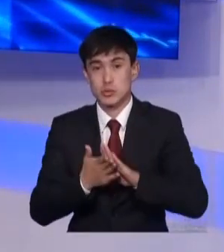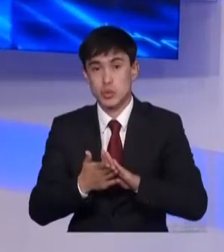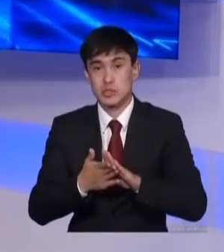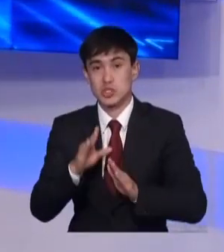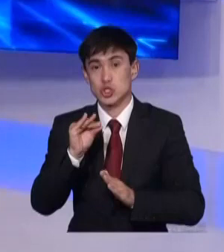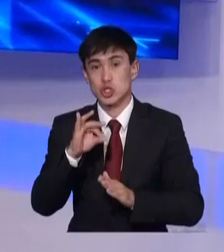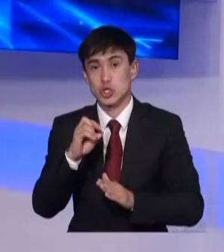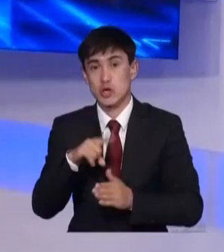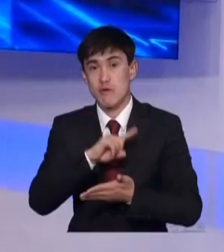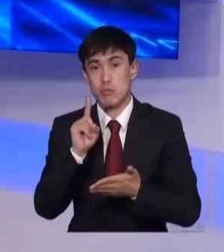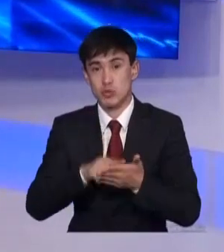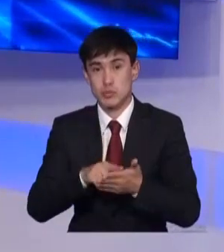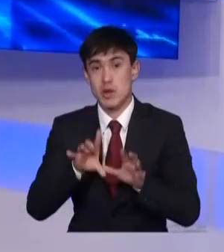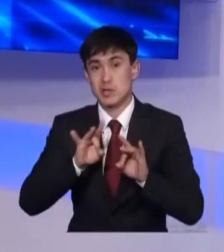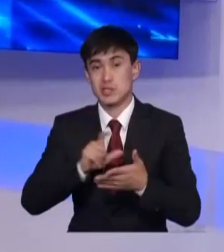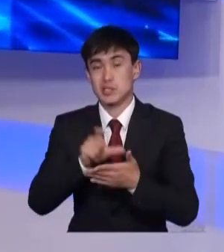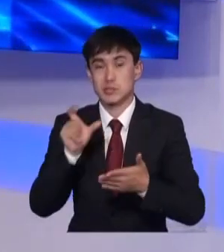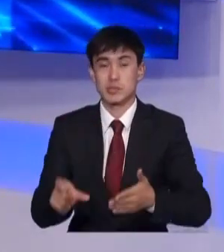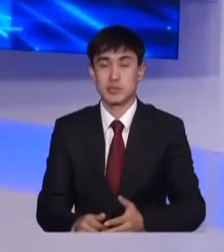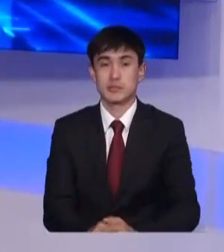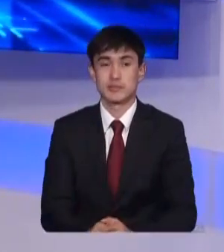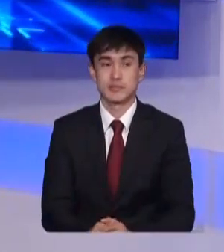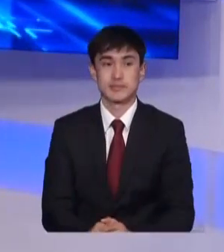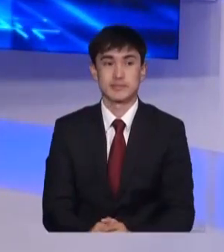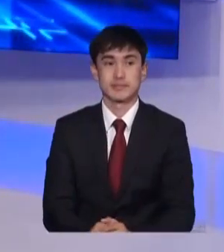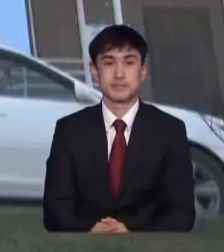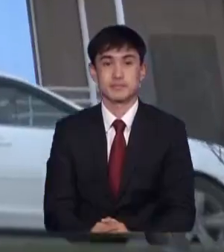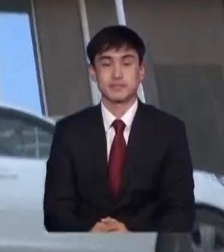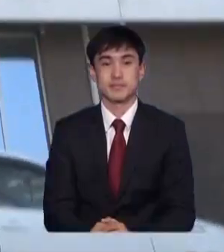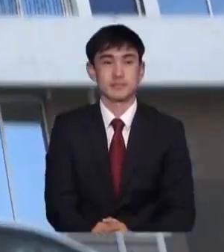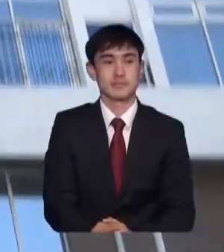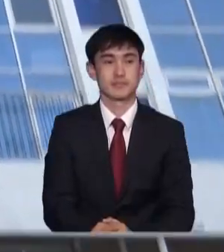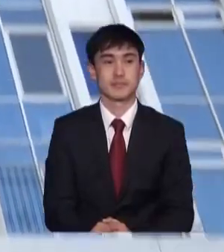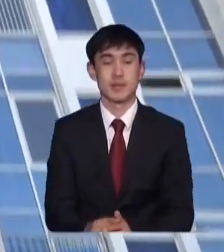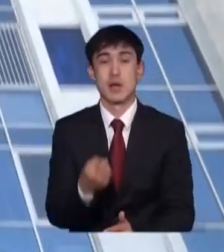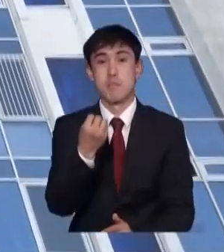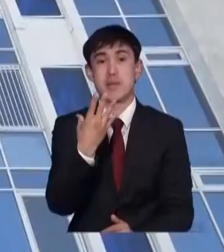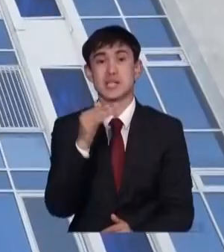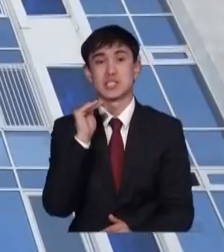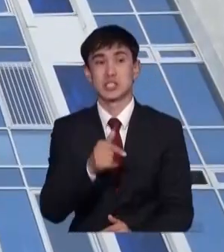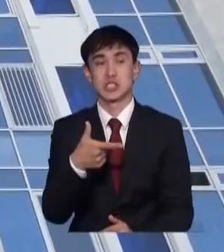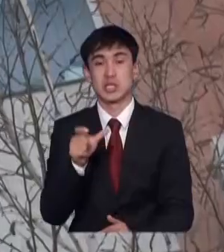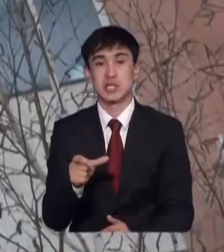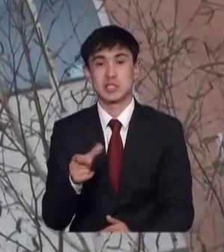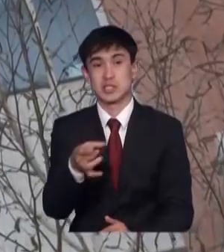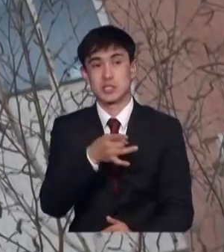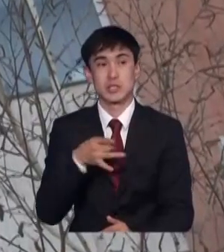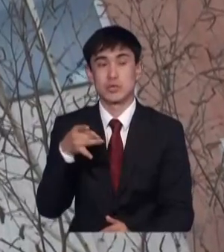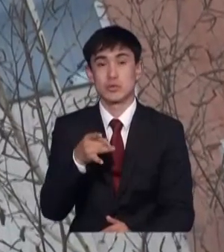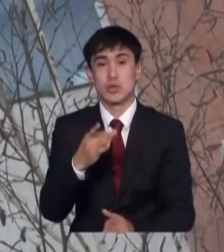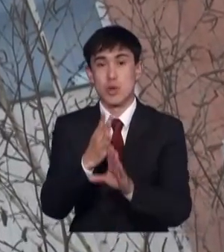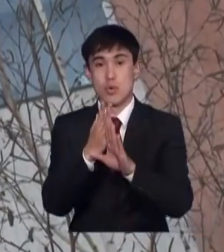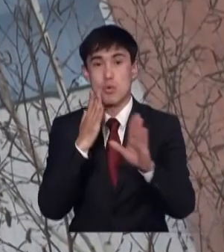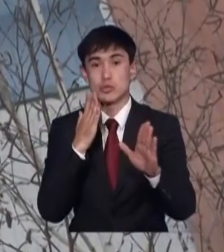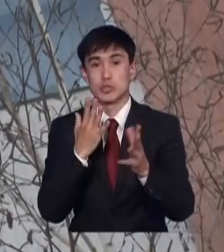жилищному вопросу в талд Кургане расскажет Наш корреспондент около 15.000 граждан нашего региона стоит на